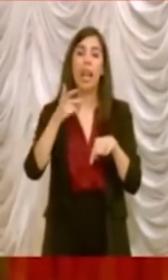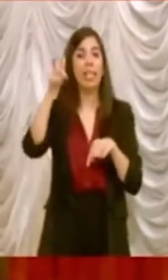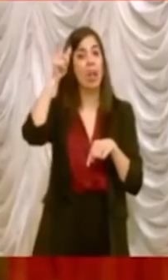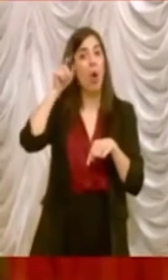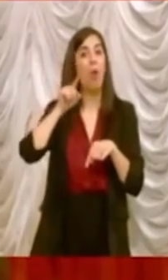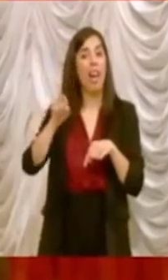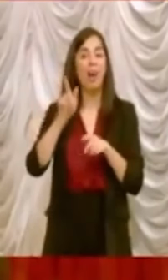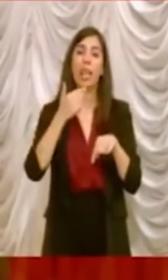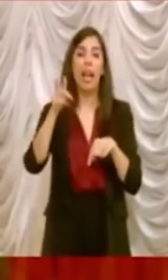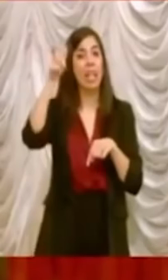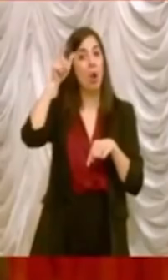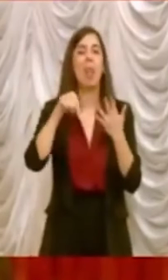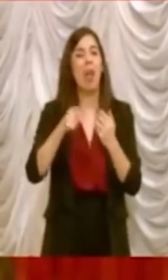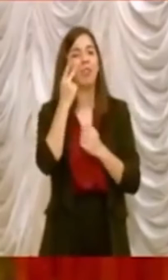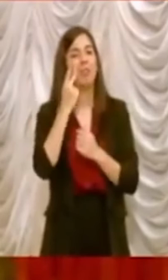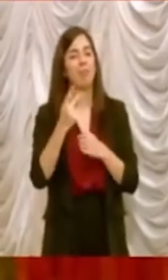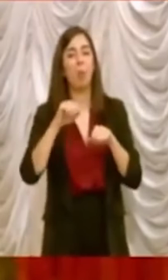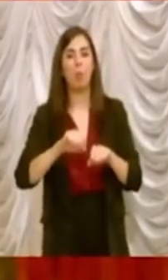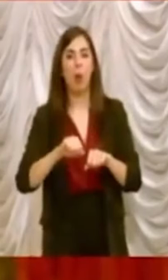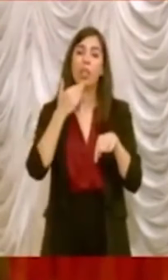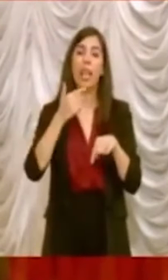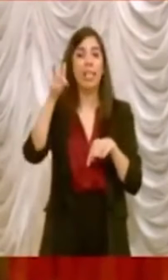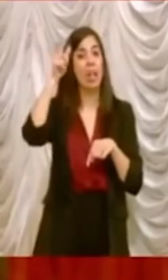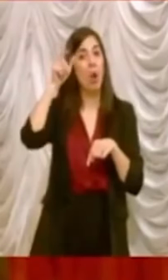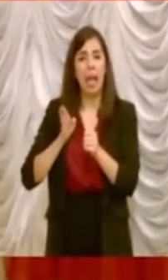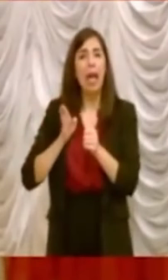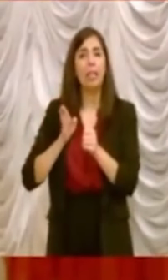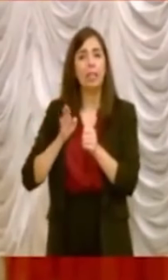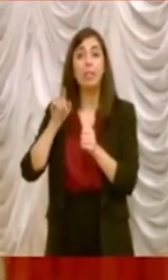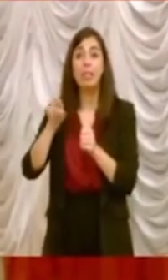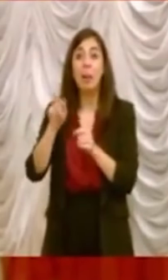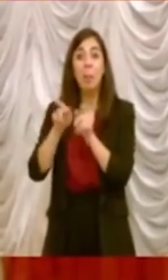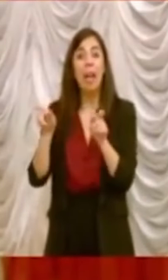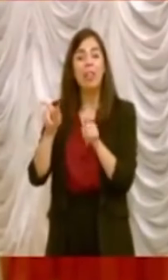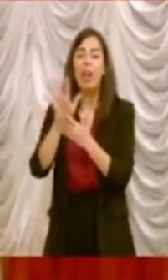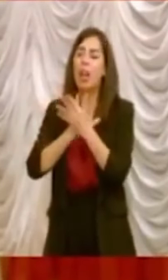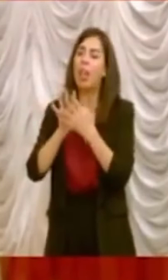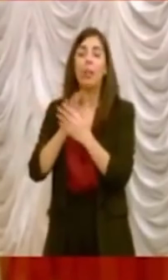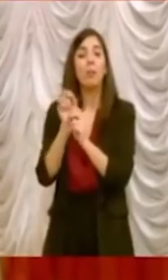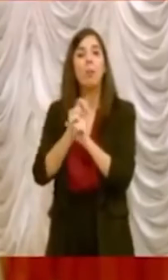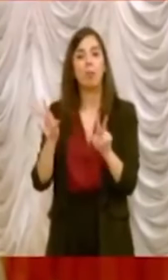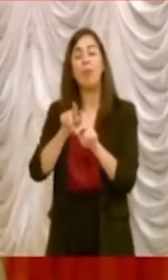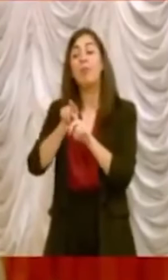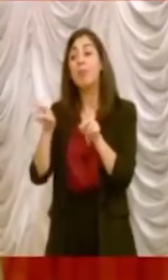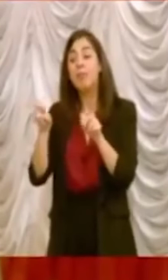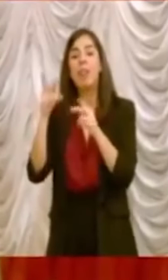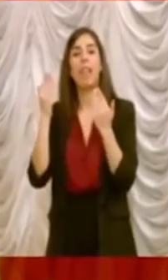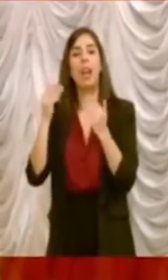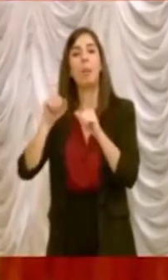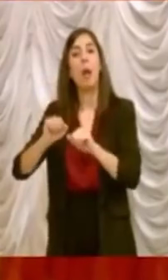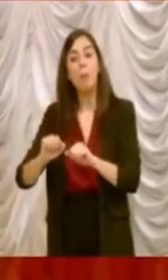gli invisibili saranno invisibili, quelli che sono stati invisibili non saranno invisibili perché potranno accedere a